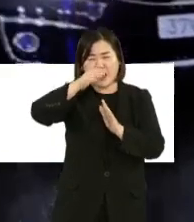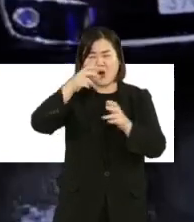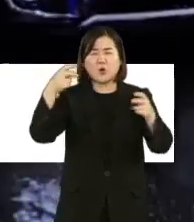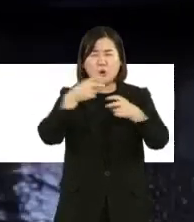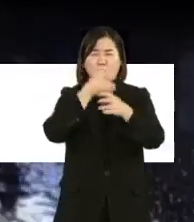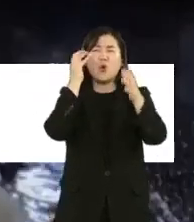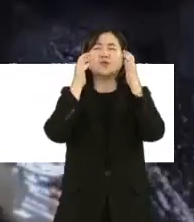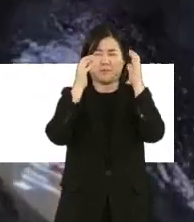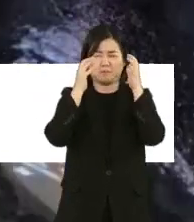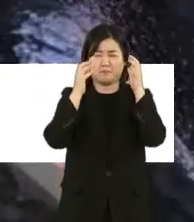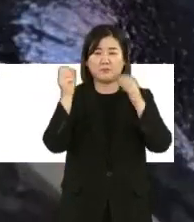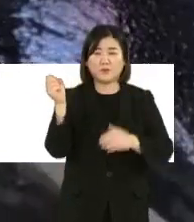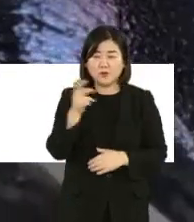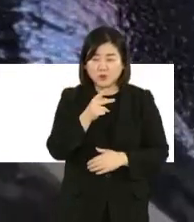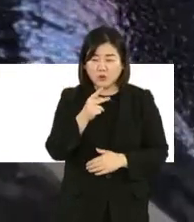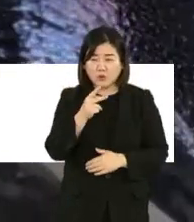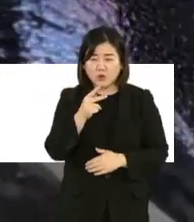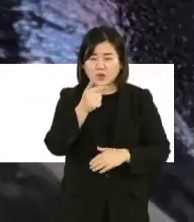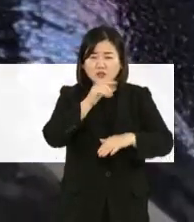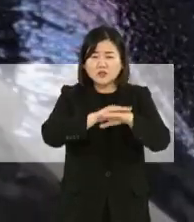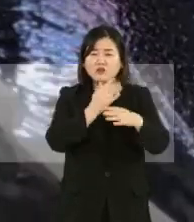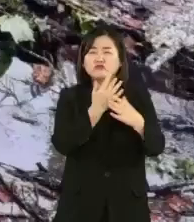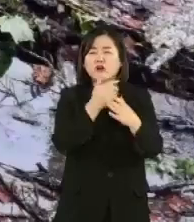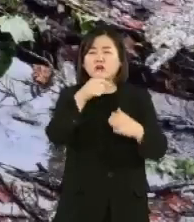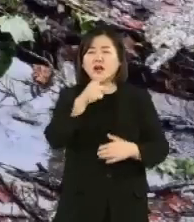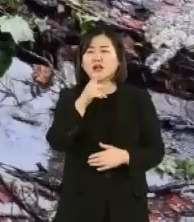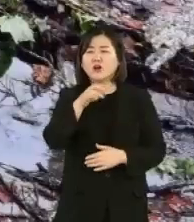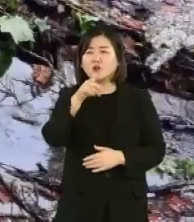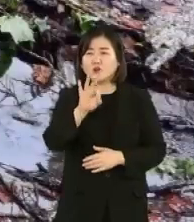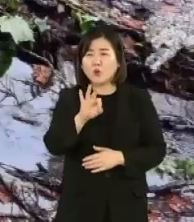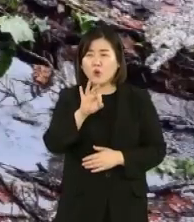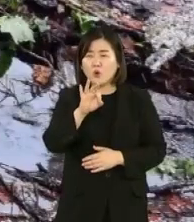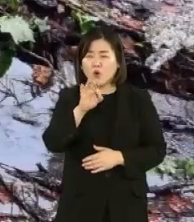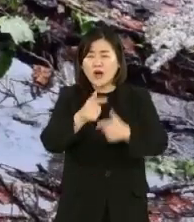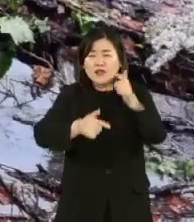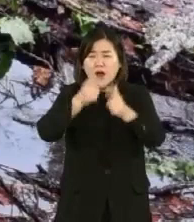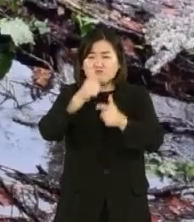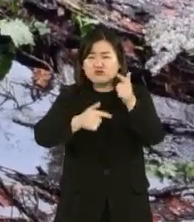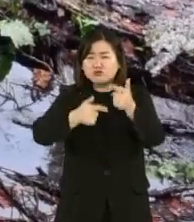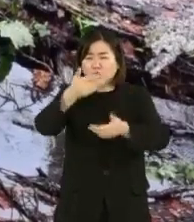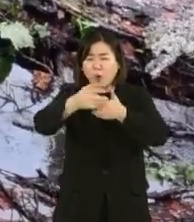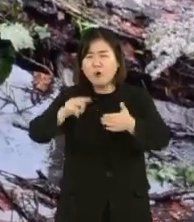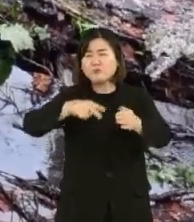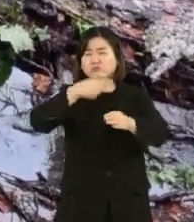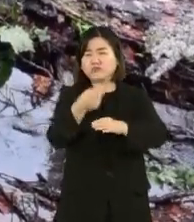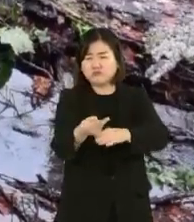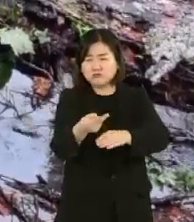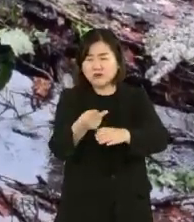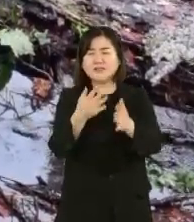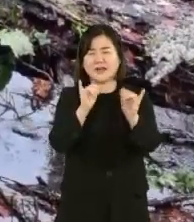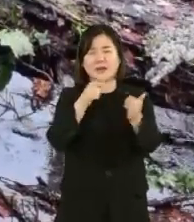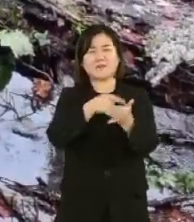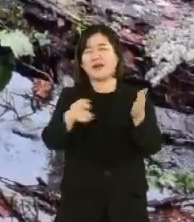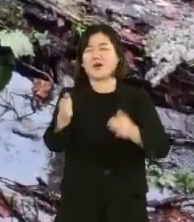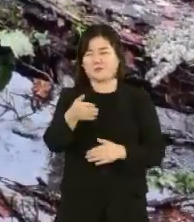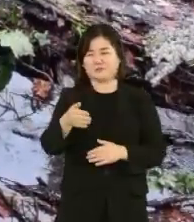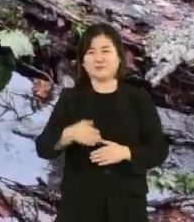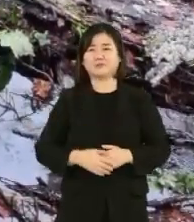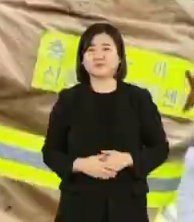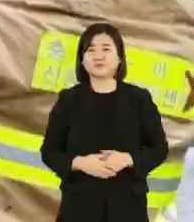교통혼잡을 빚었고 대전 유성구 가정동 에서는 나무가 두루 위에 쓰러지게 됐지만 인명피해는